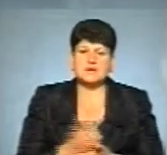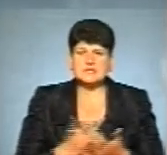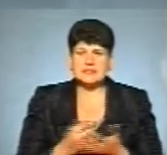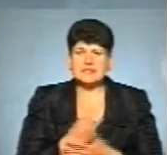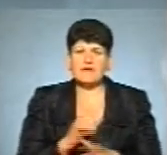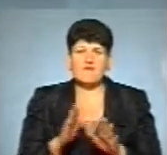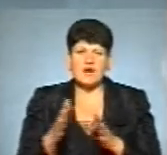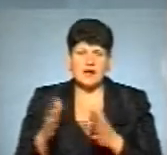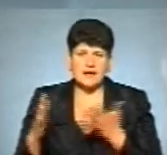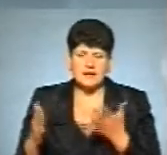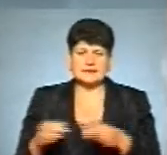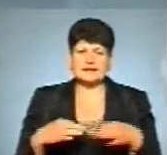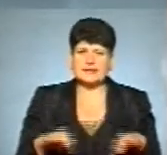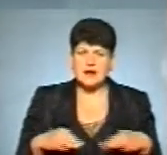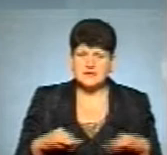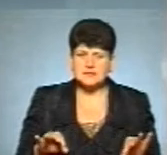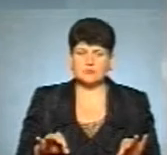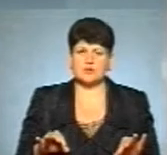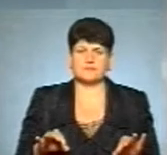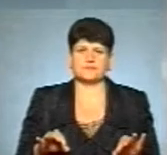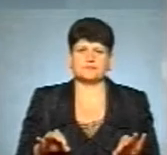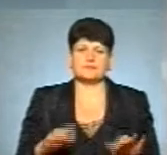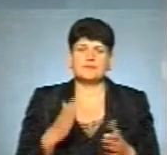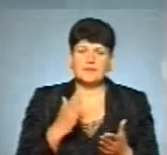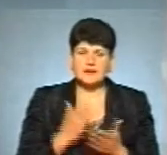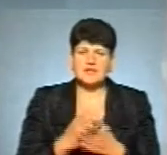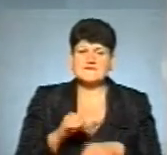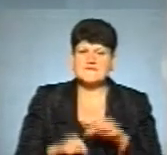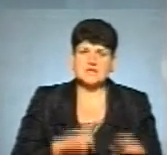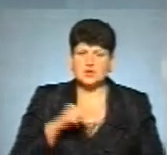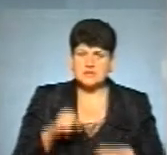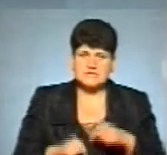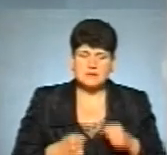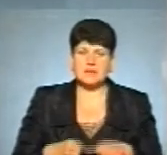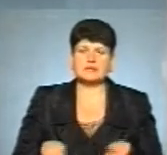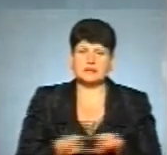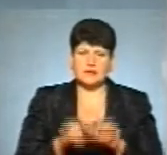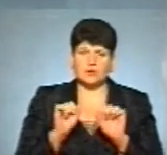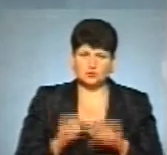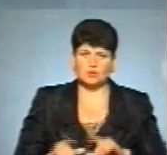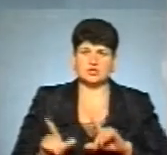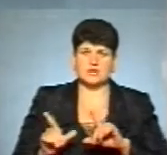варіант якийсь, чи транспорт. Є велосипеди, велосипедами також можна мандрувати.